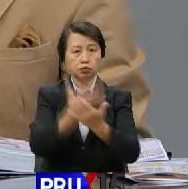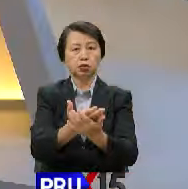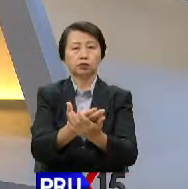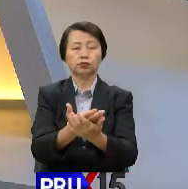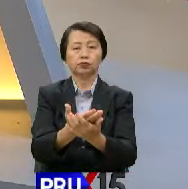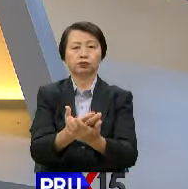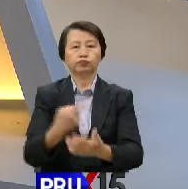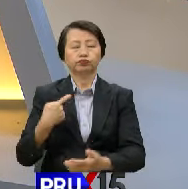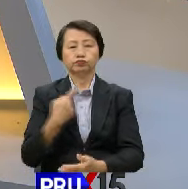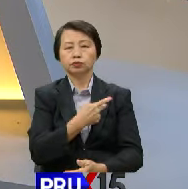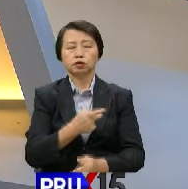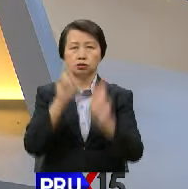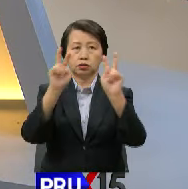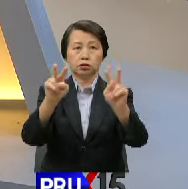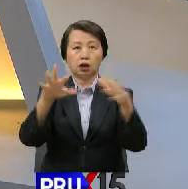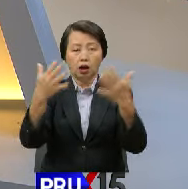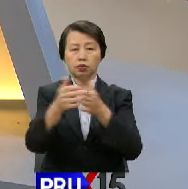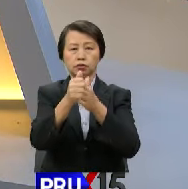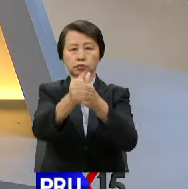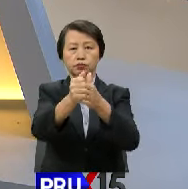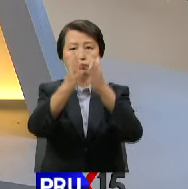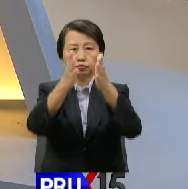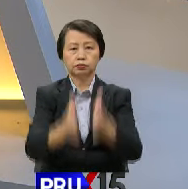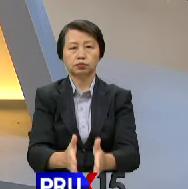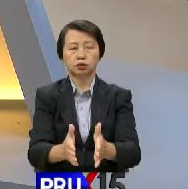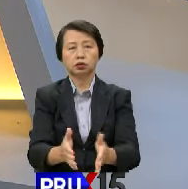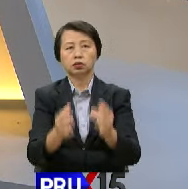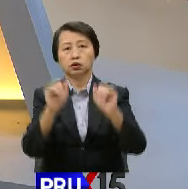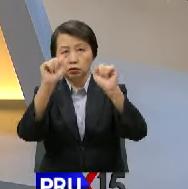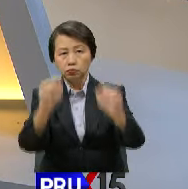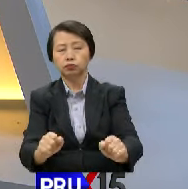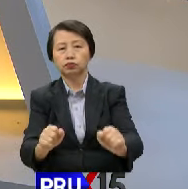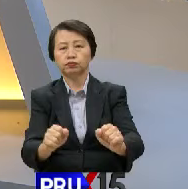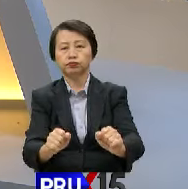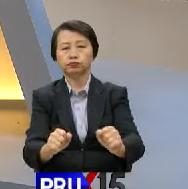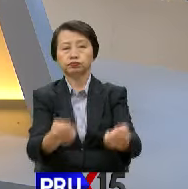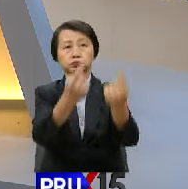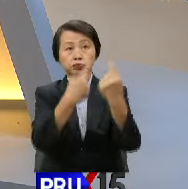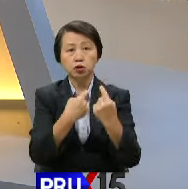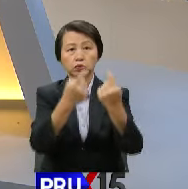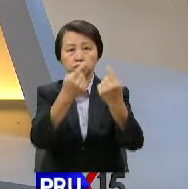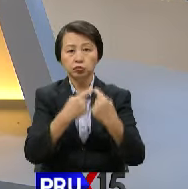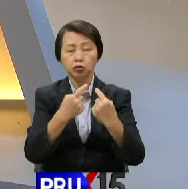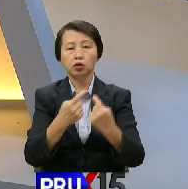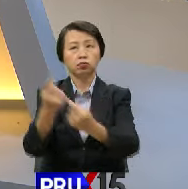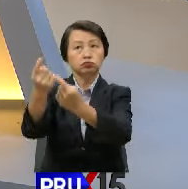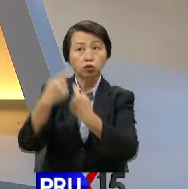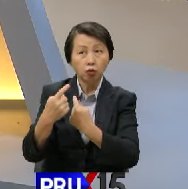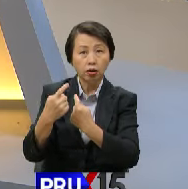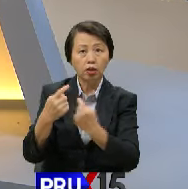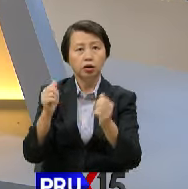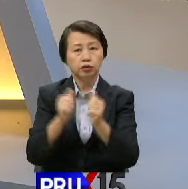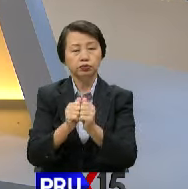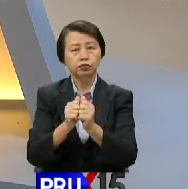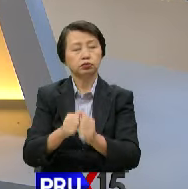sekali kita lihat Bagaimana pemimpin itu dapat menjawab soal Lan dengan